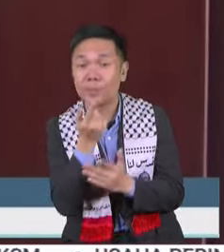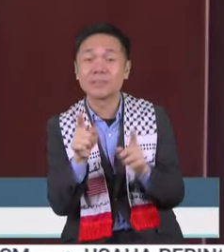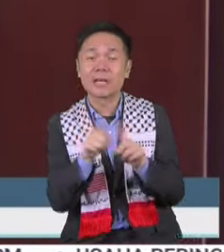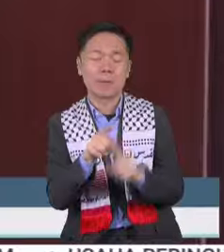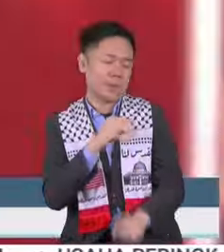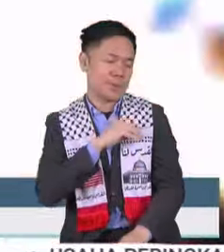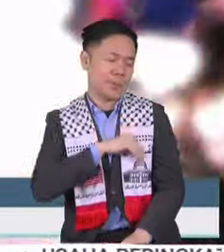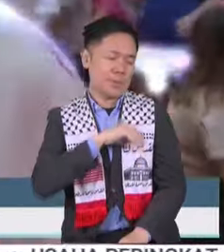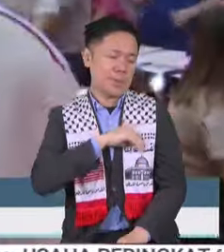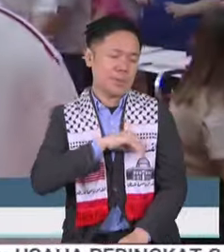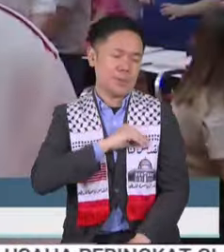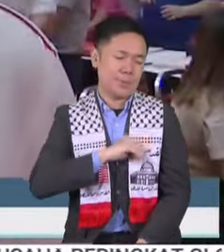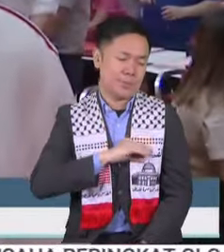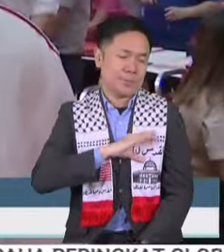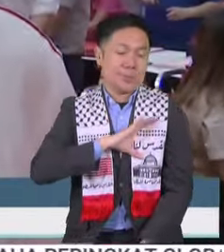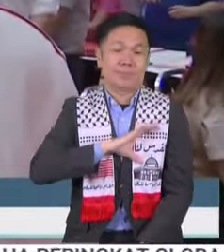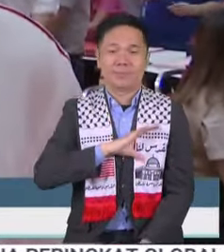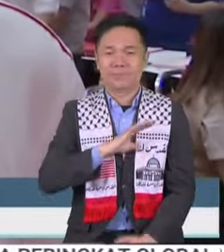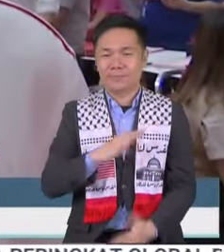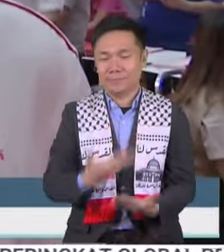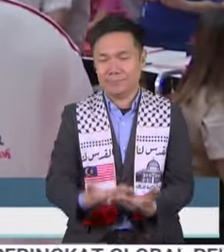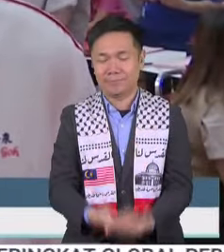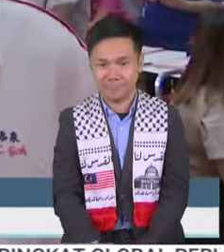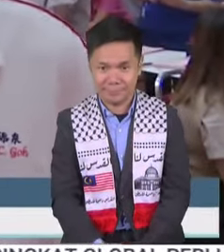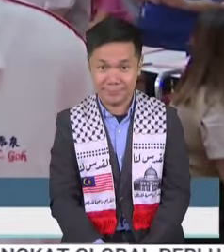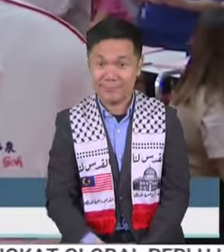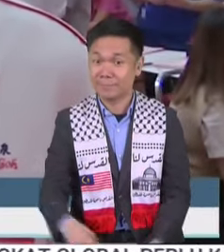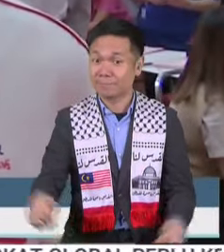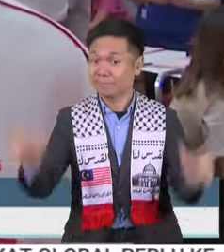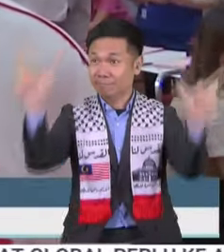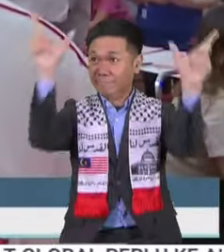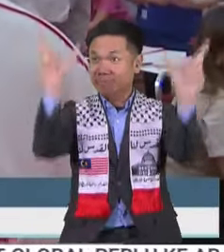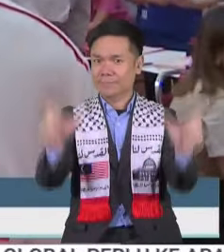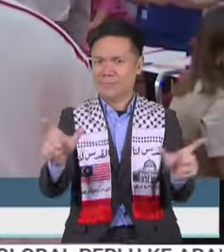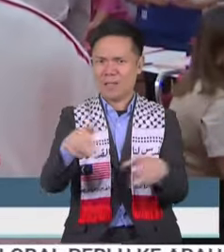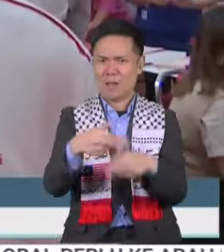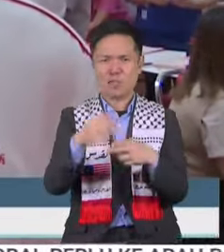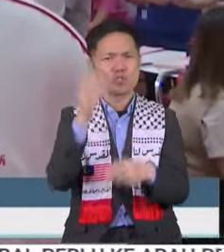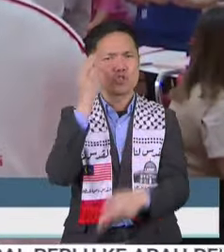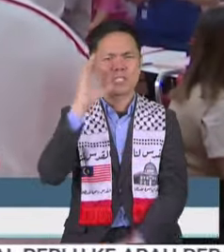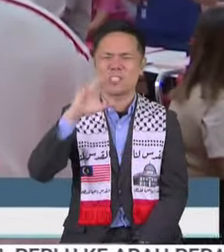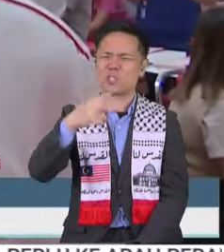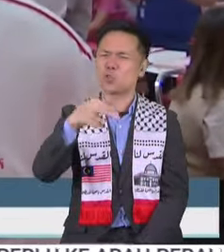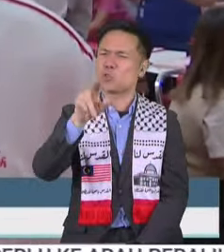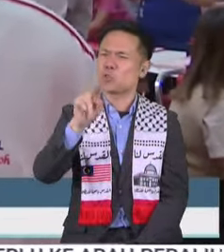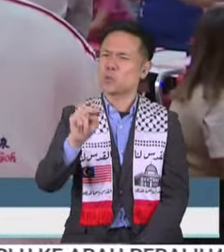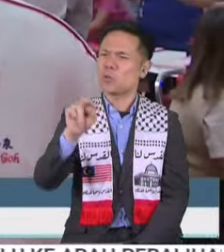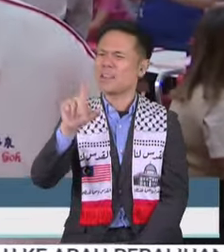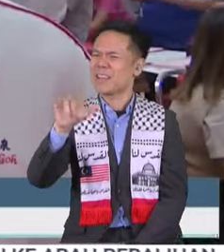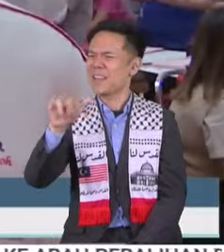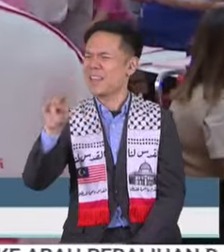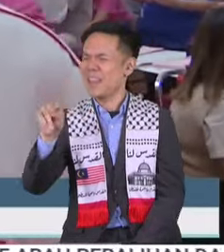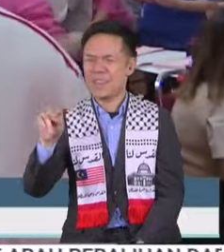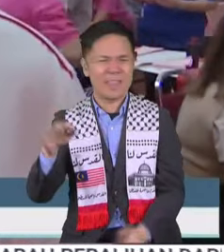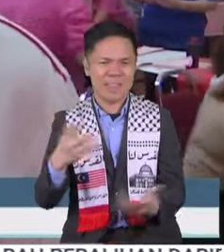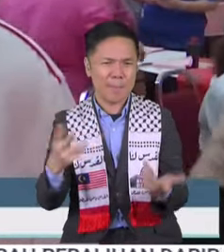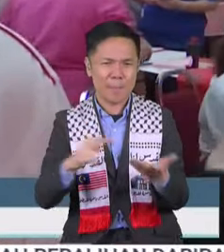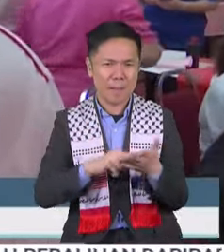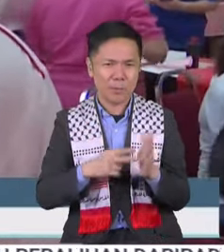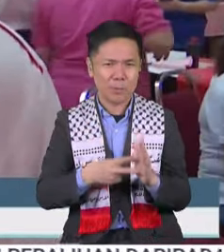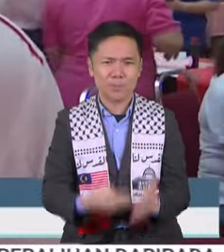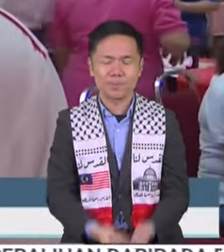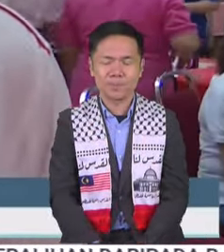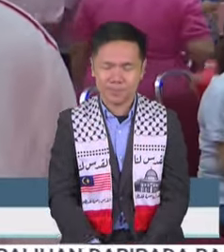bagus. Jadi kalau dua perkataan Chun Lian ni, dalam tahun baru Cina selalu